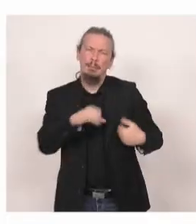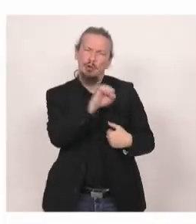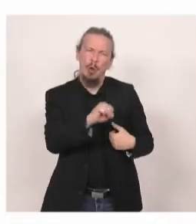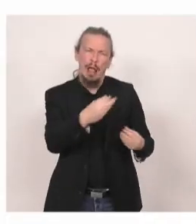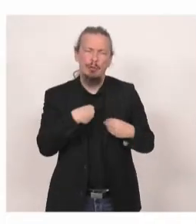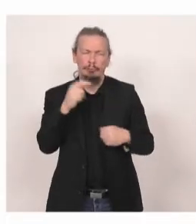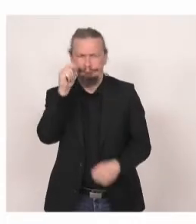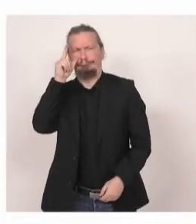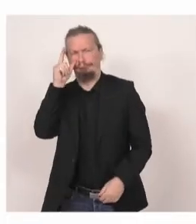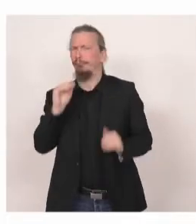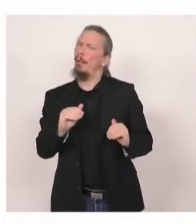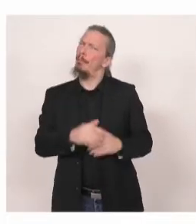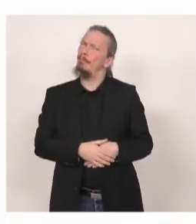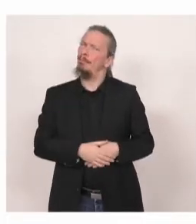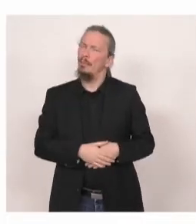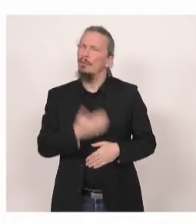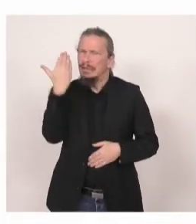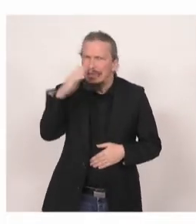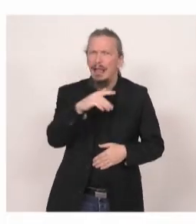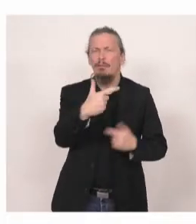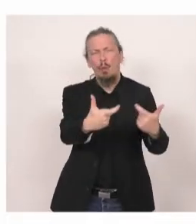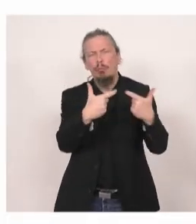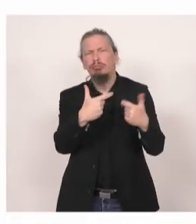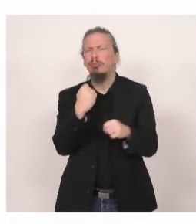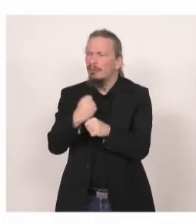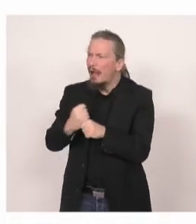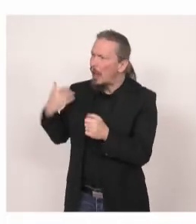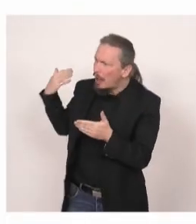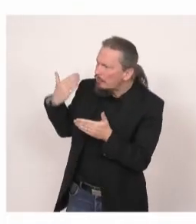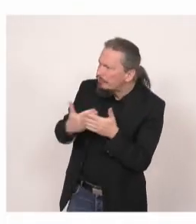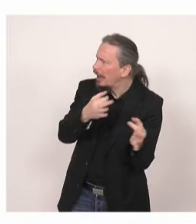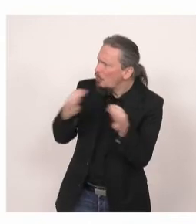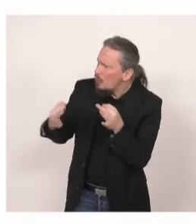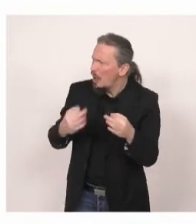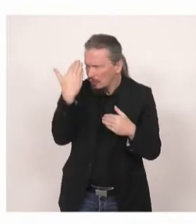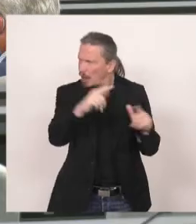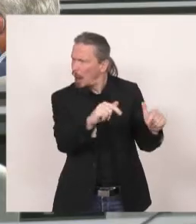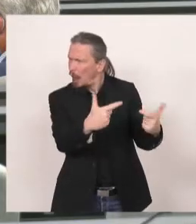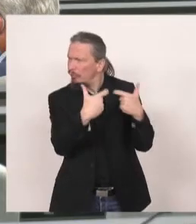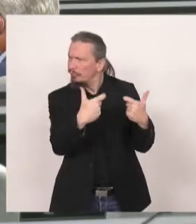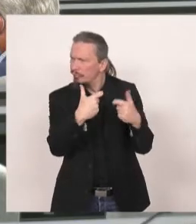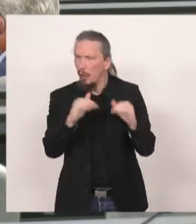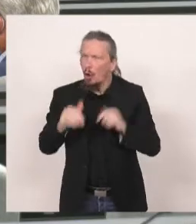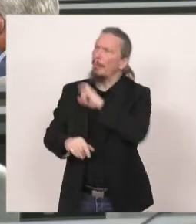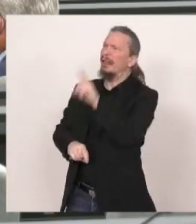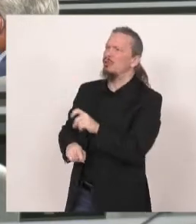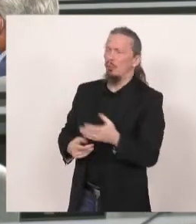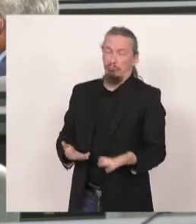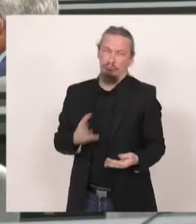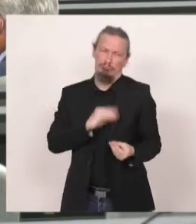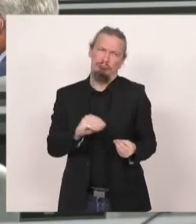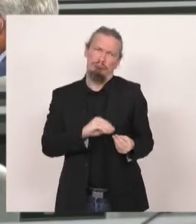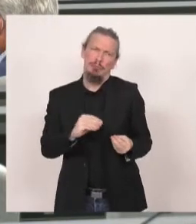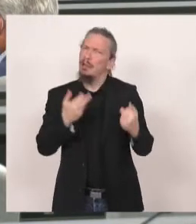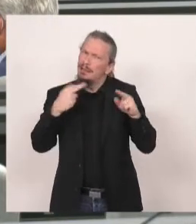Segard, parce que vous suivez attentivement nos travaux. Donc, je suis étonnée que vous posiez cette question, parce que vous les avez forcément relevées,